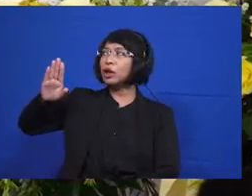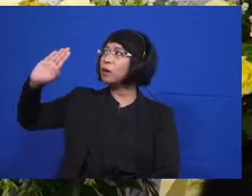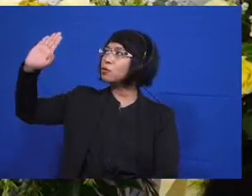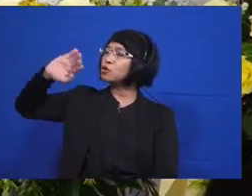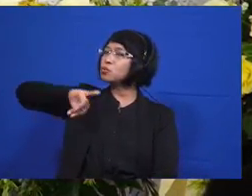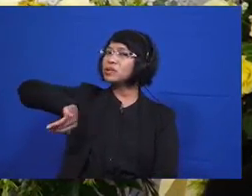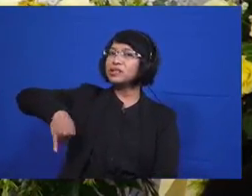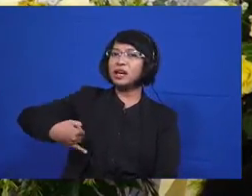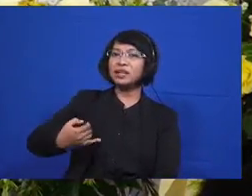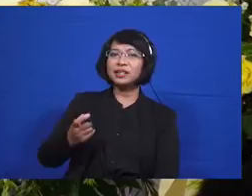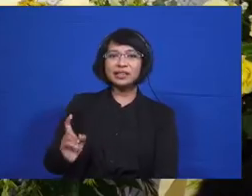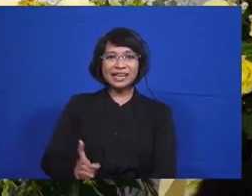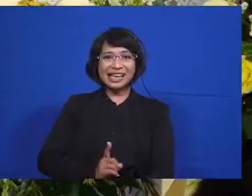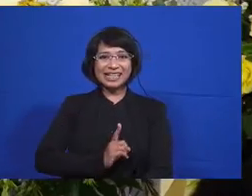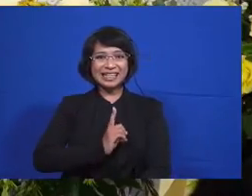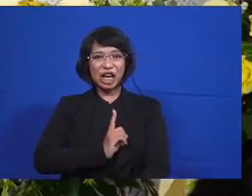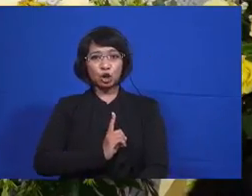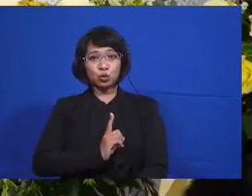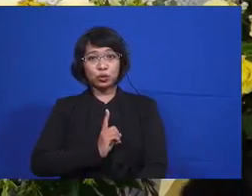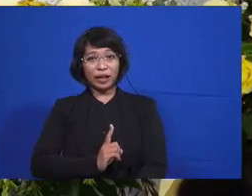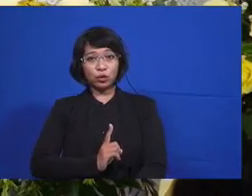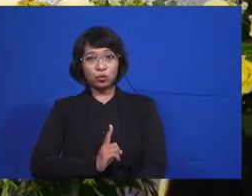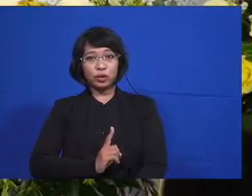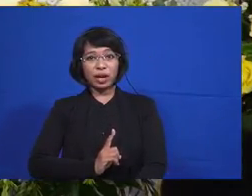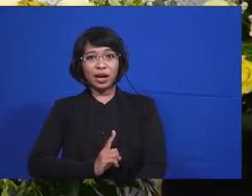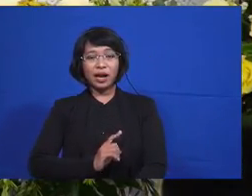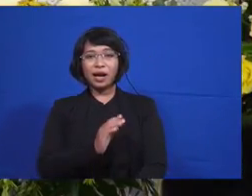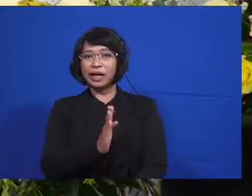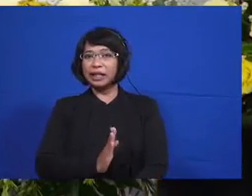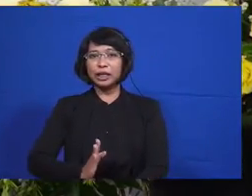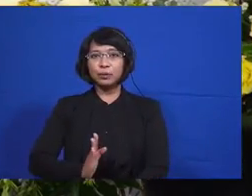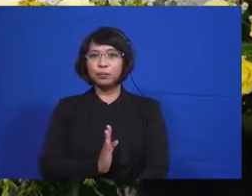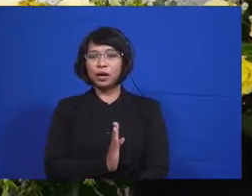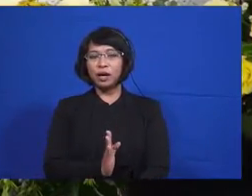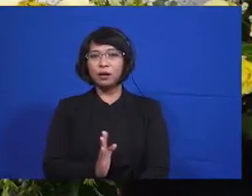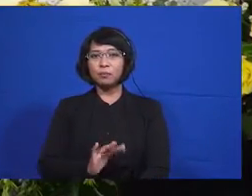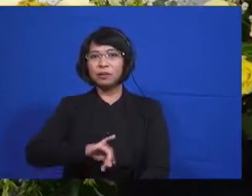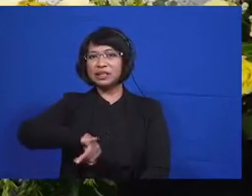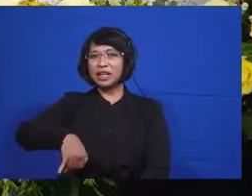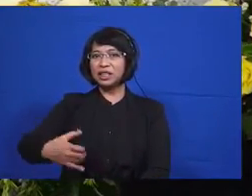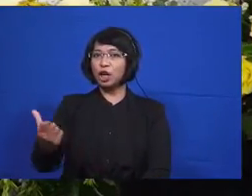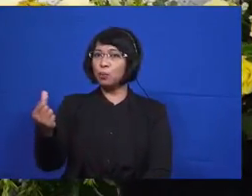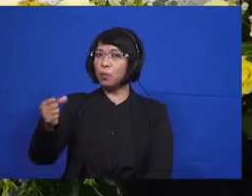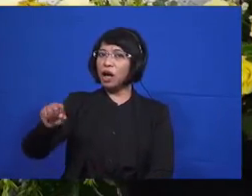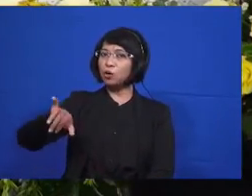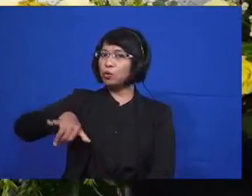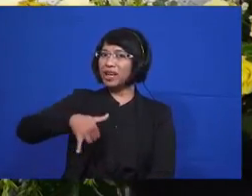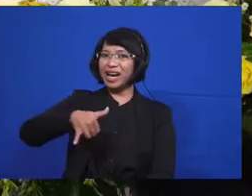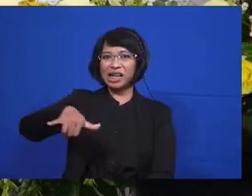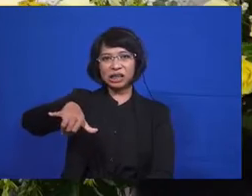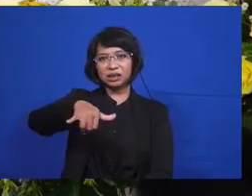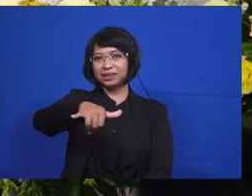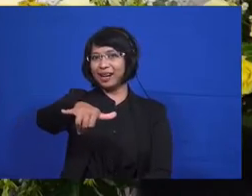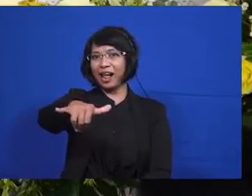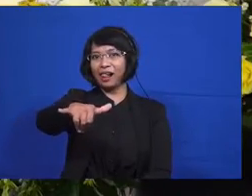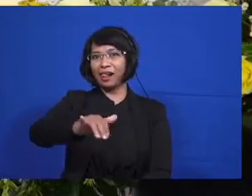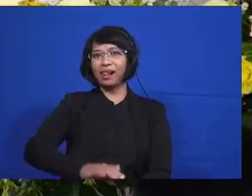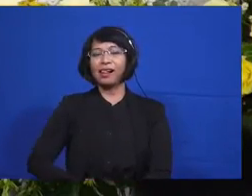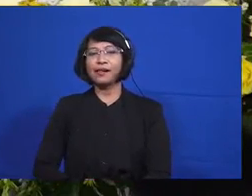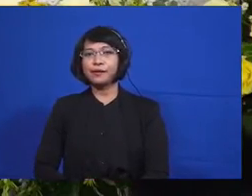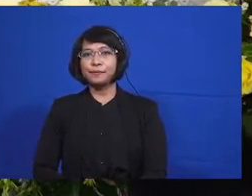menjadi satu-satunya imam perjanjian baru yang kekal.